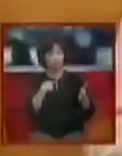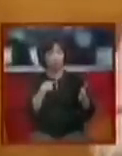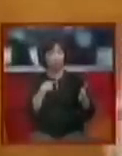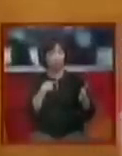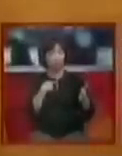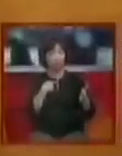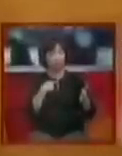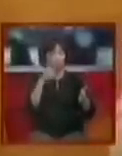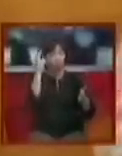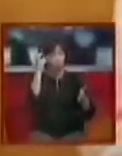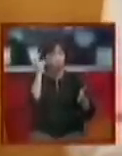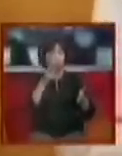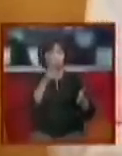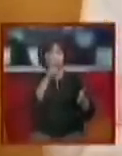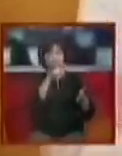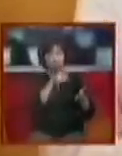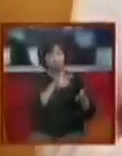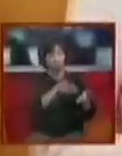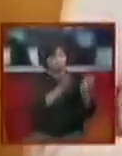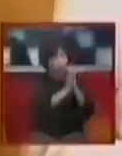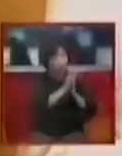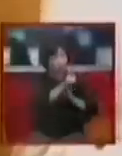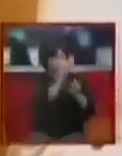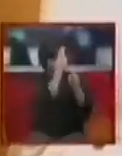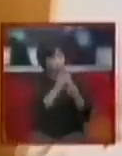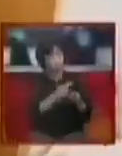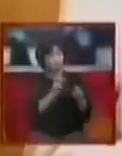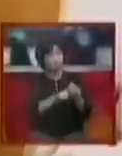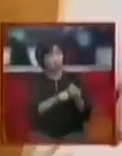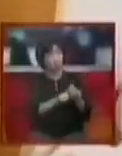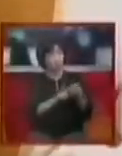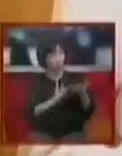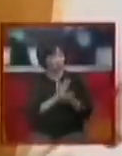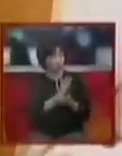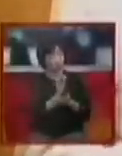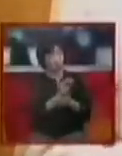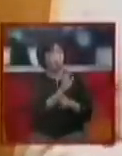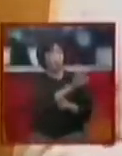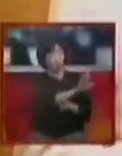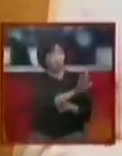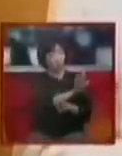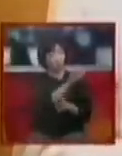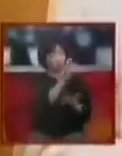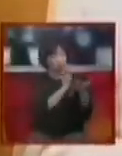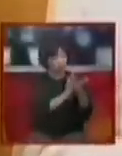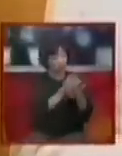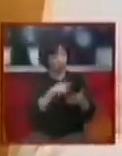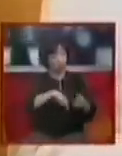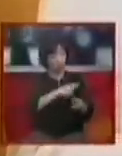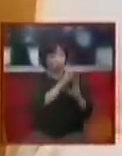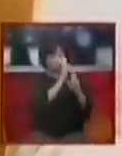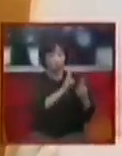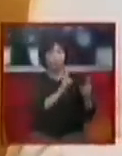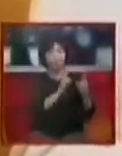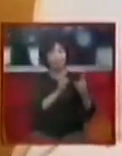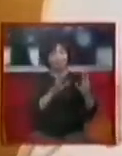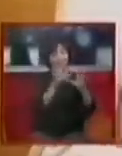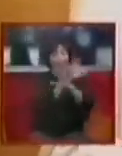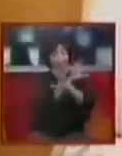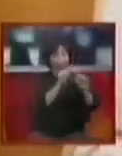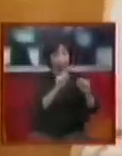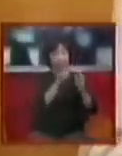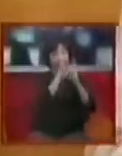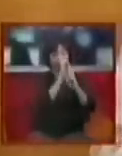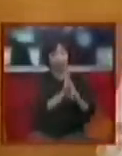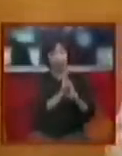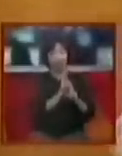kabilang panig na galangin ang ating karapatan gaya ng paggalang sa kanilang mga karapatan. Bilang kapwa bansang